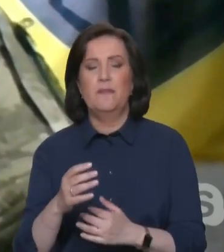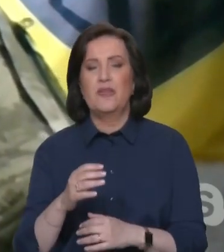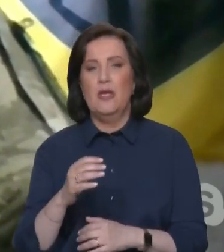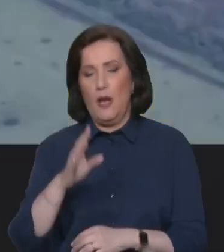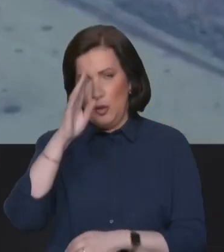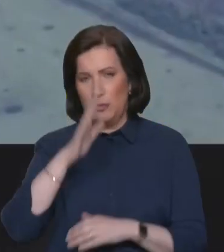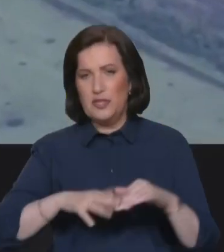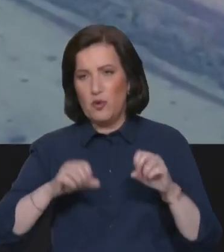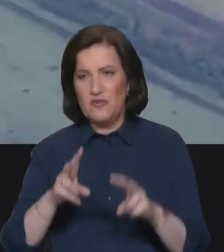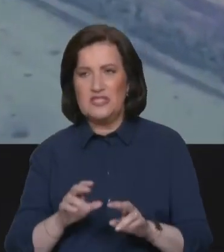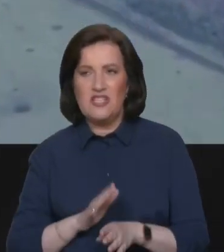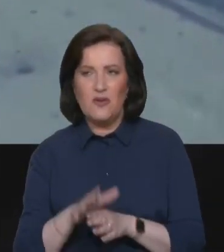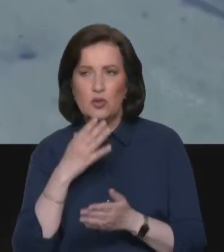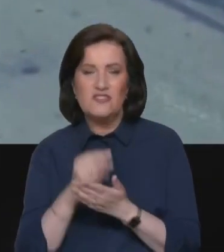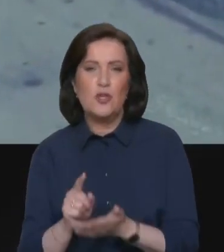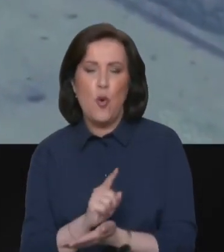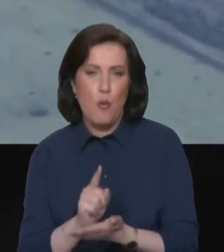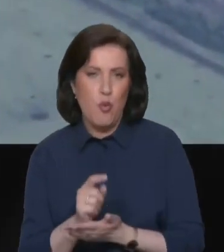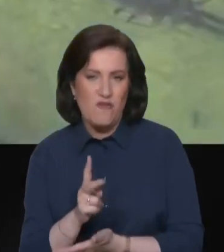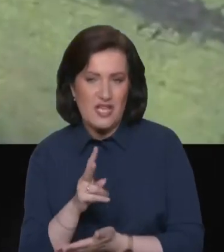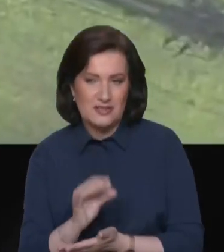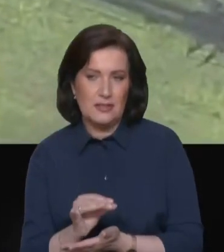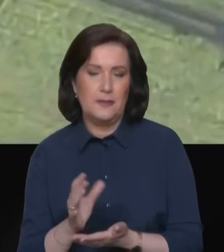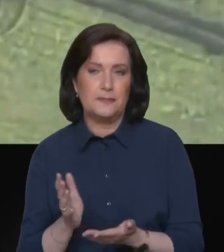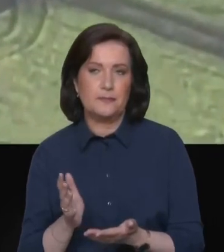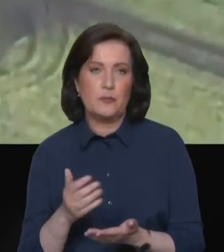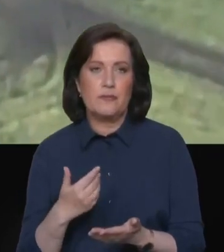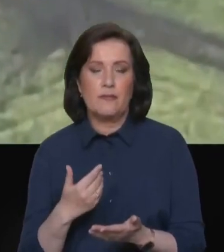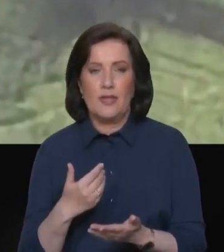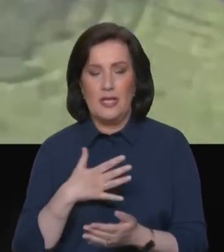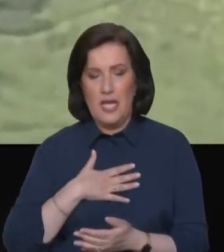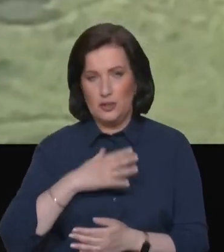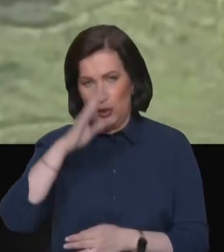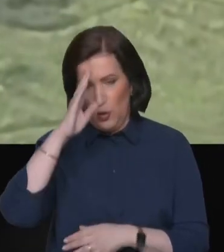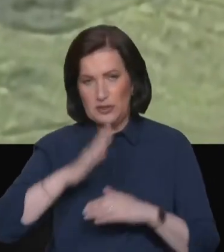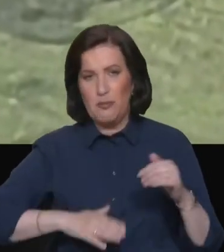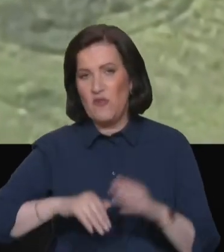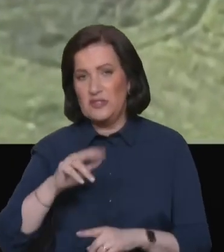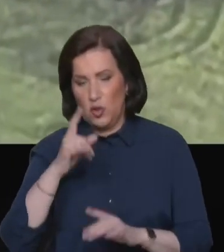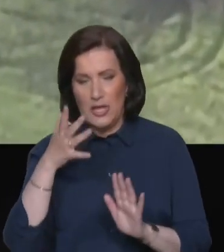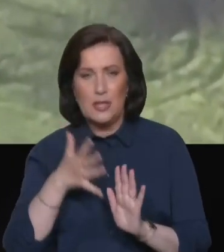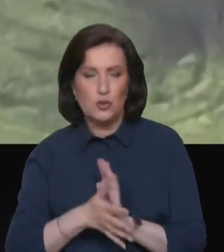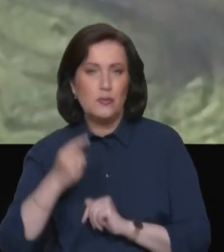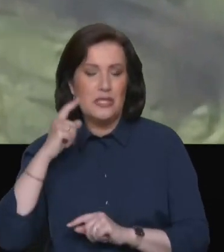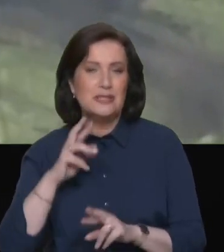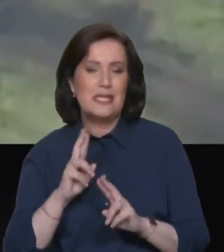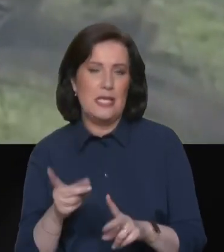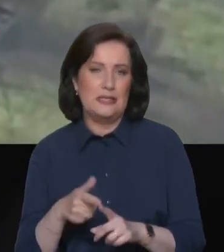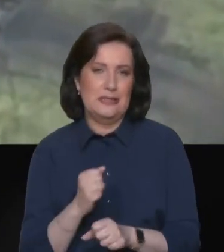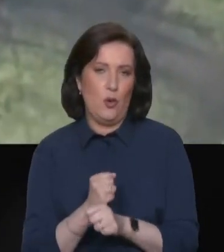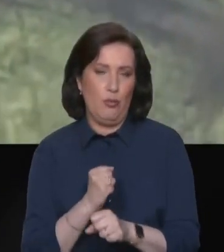професійно виконують свої обов'язки, та ну, наші хлопці професіонали вже вміють і знають, як усе